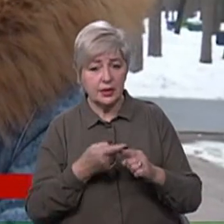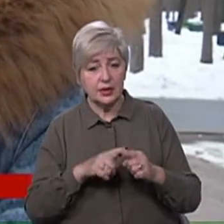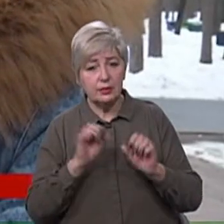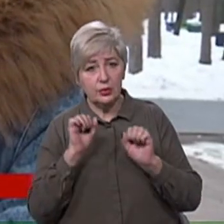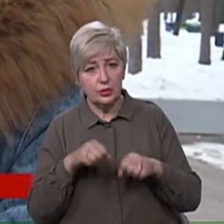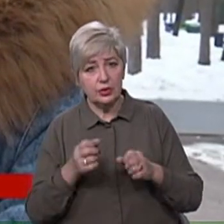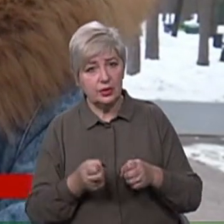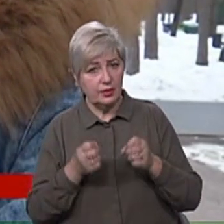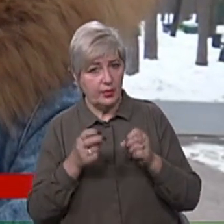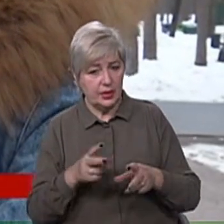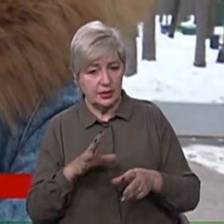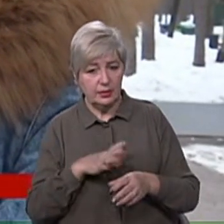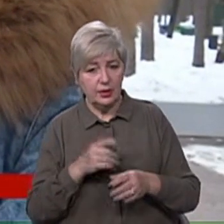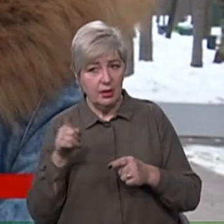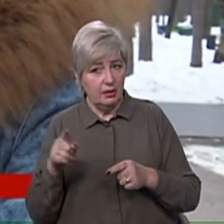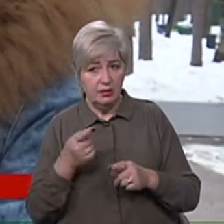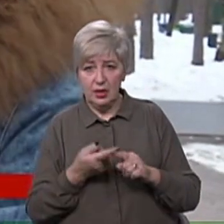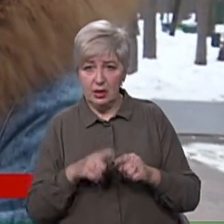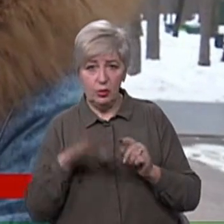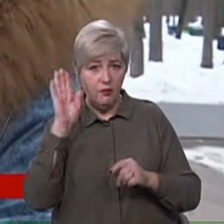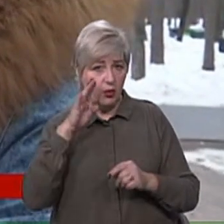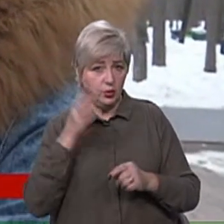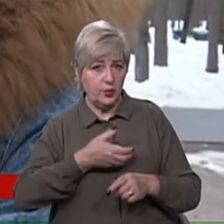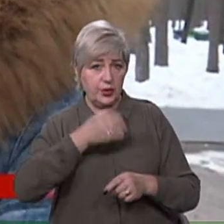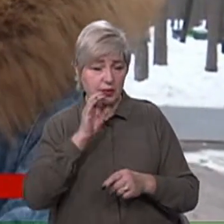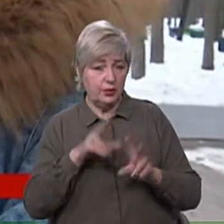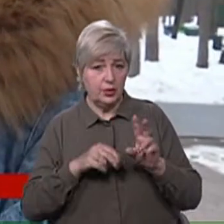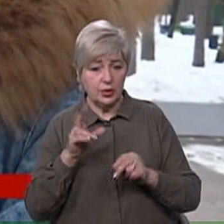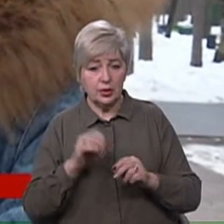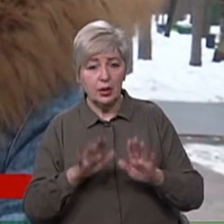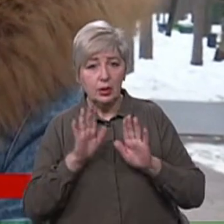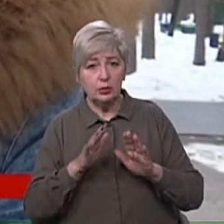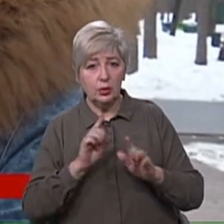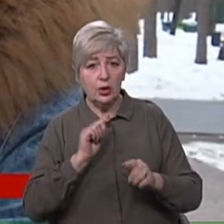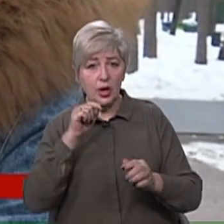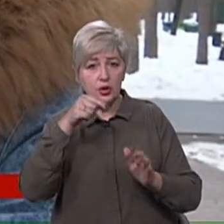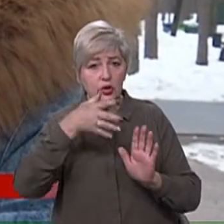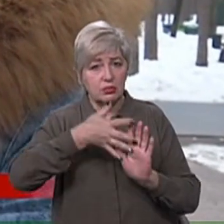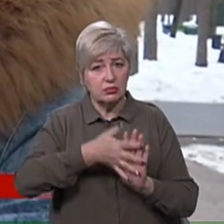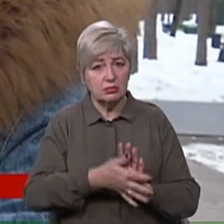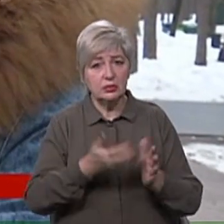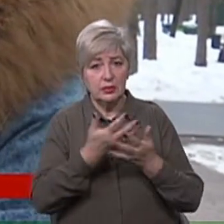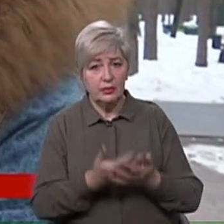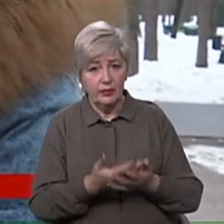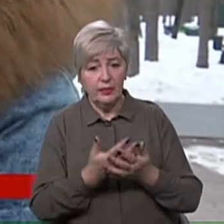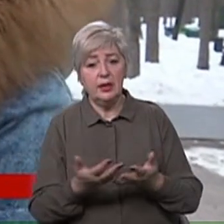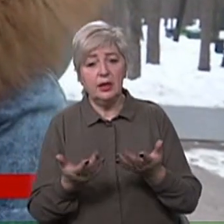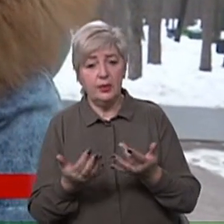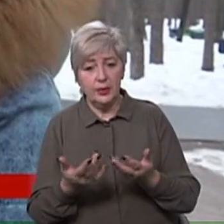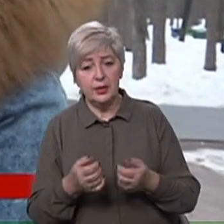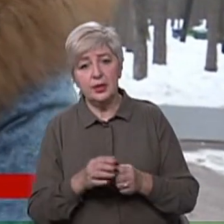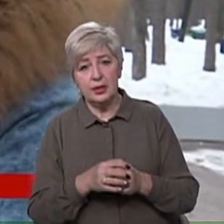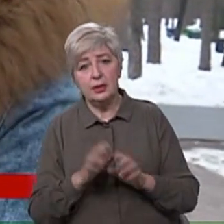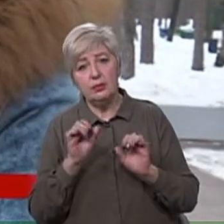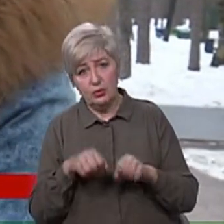її питьовою не вважаємо. Только через фільтр, якщо пропускати, а потім кип'ятити, да, можна на